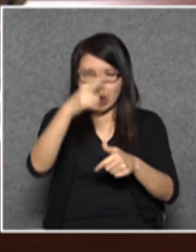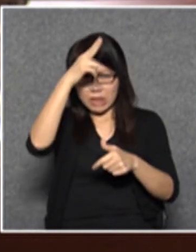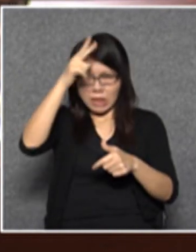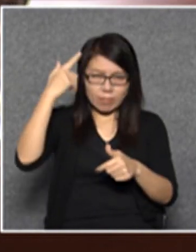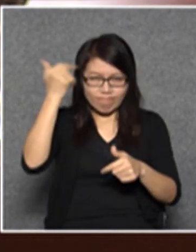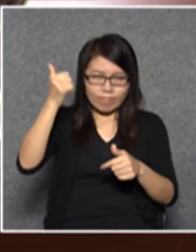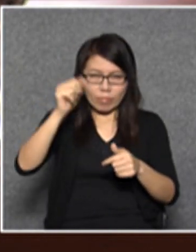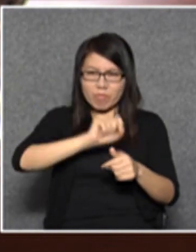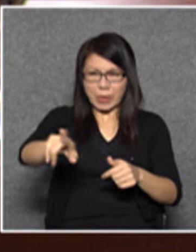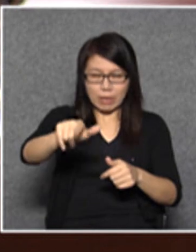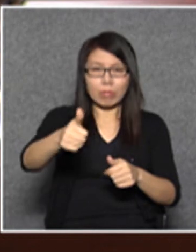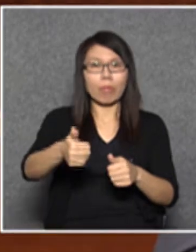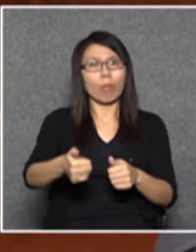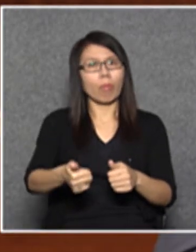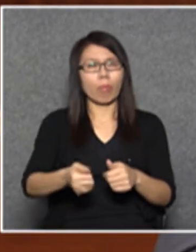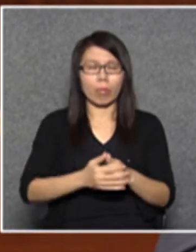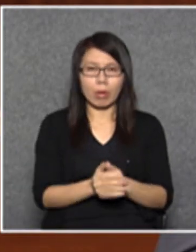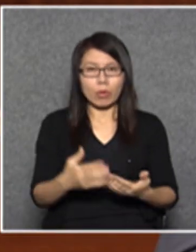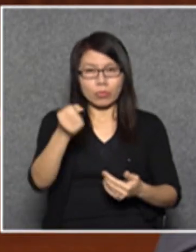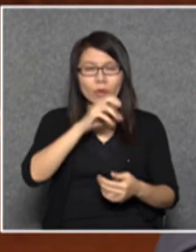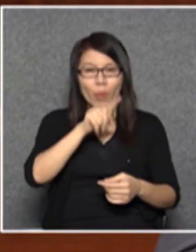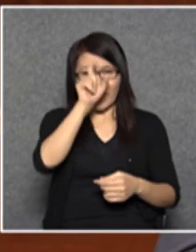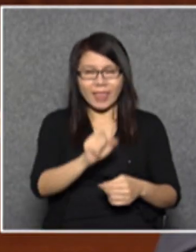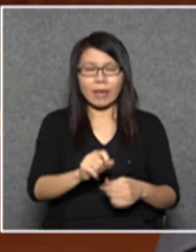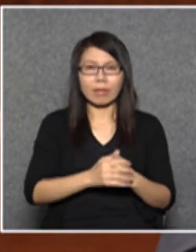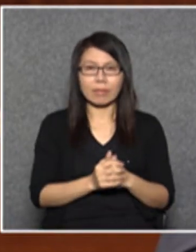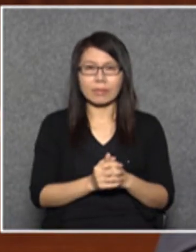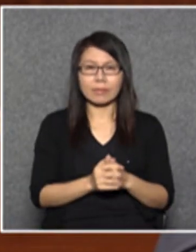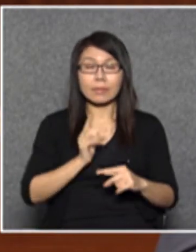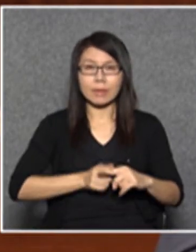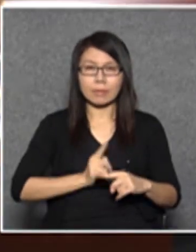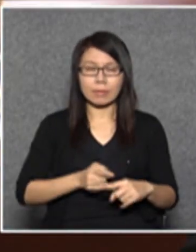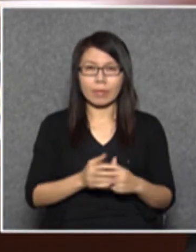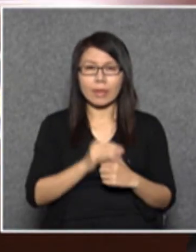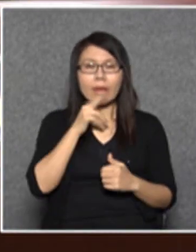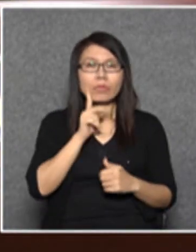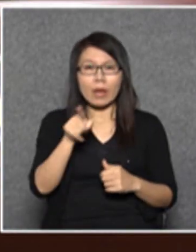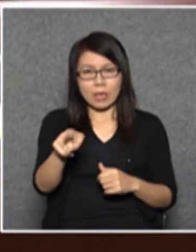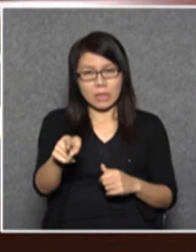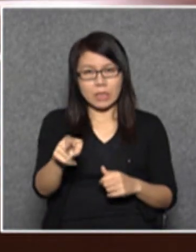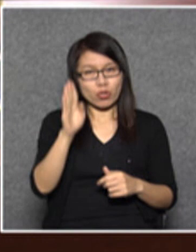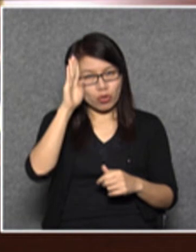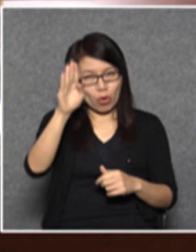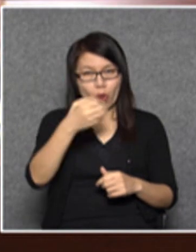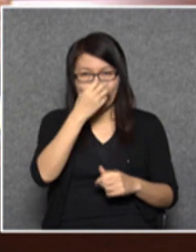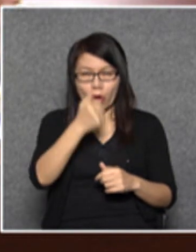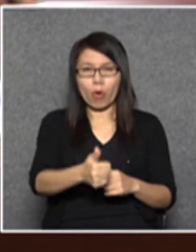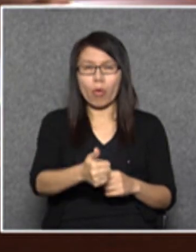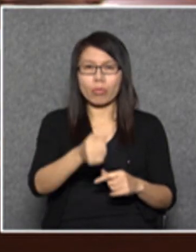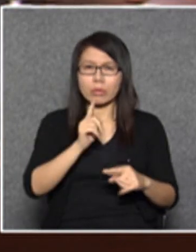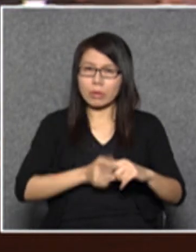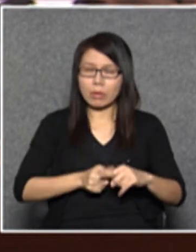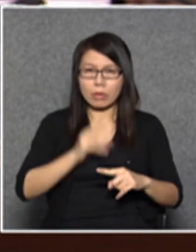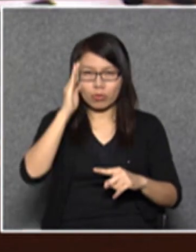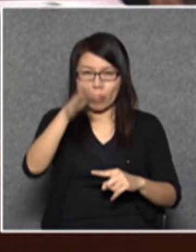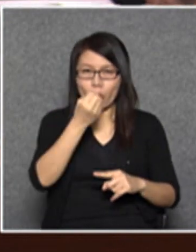比你高。主席，我嘅問題係，其實如果你真係為咗香港好，如果你真係為咗香港人